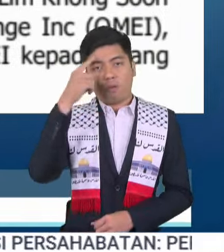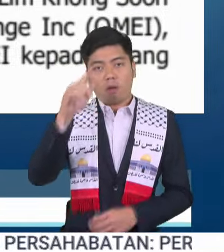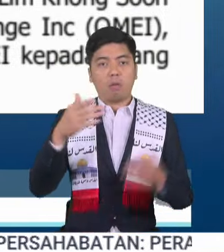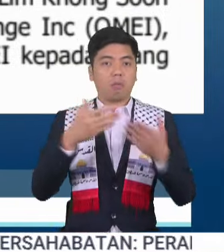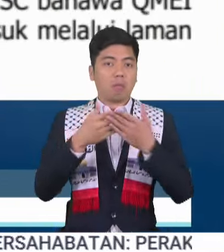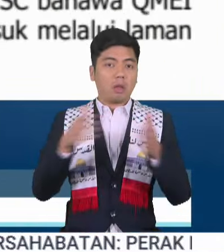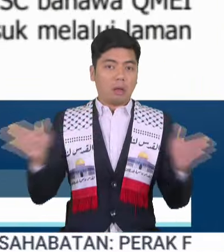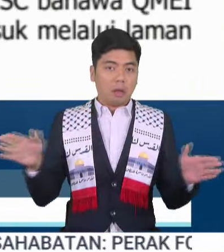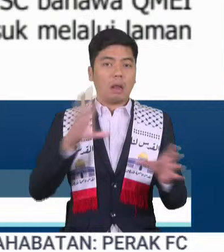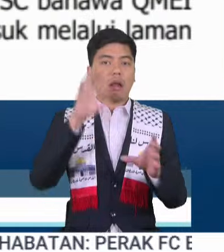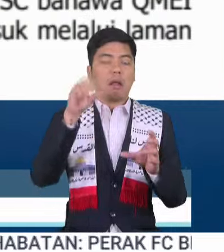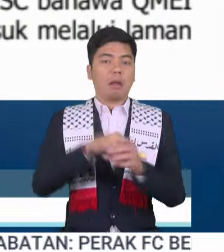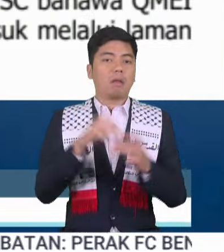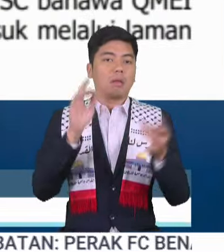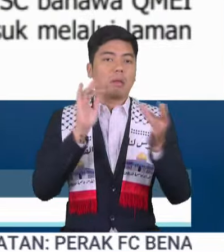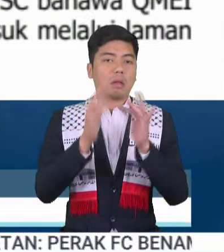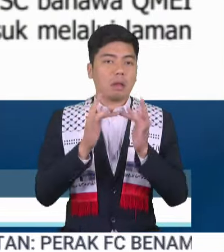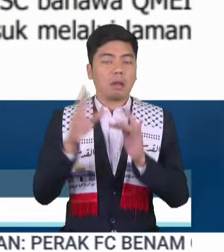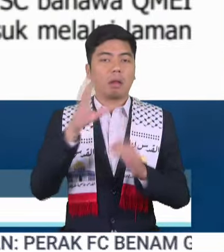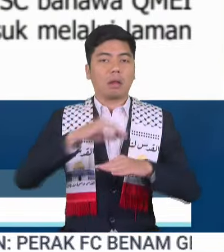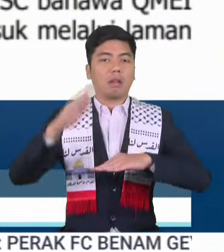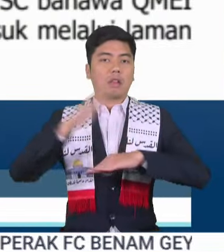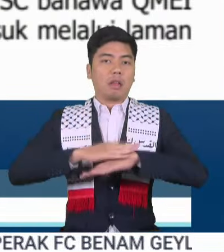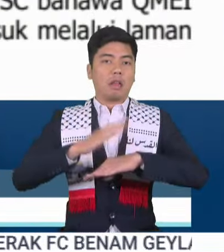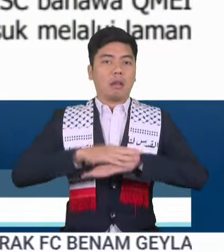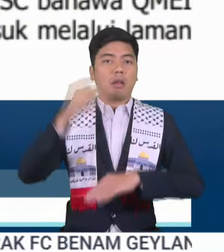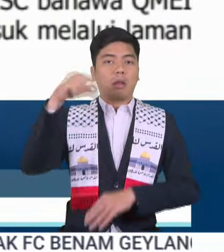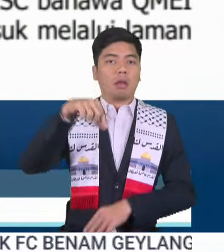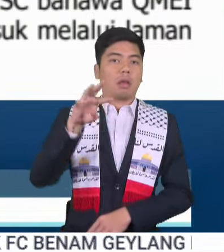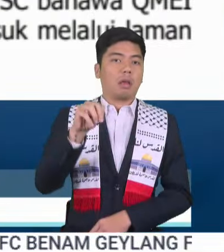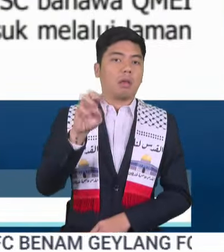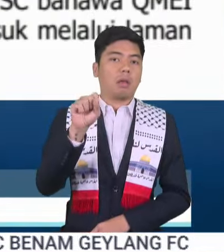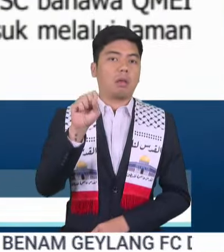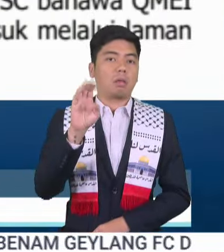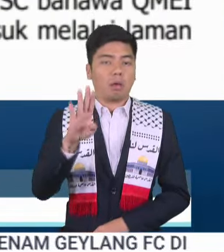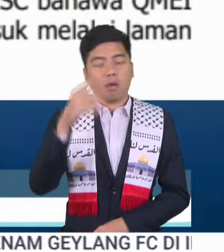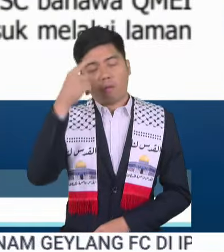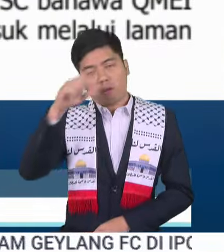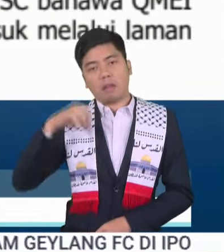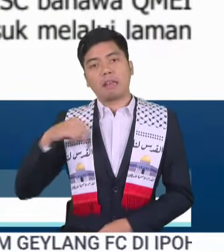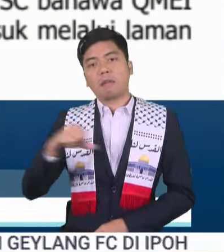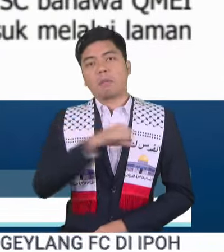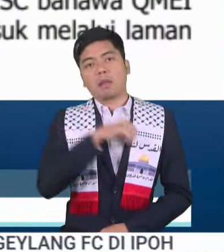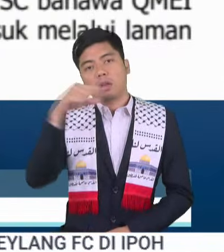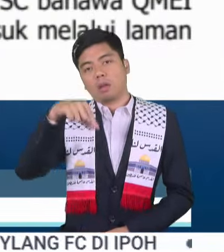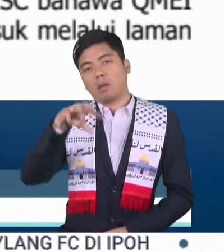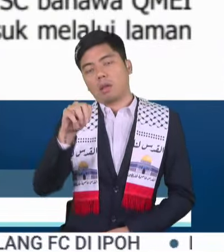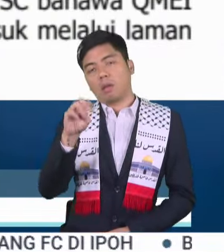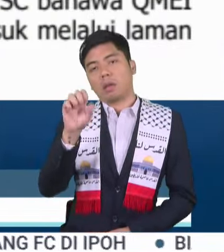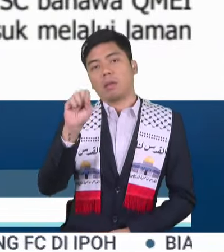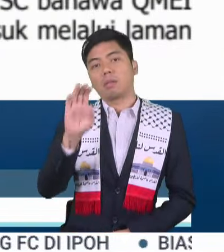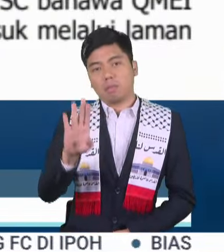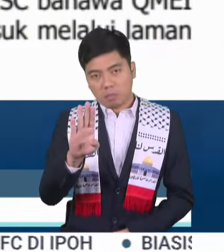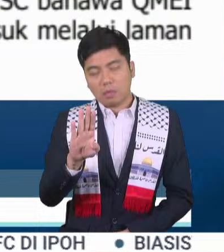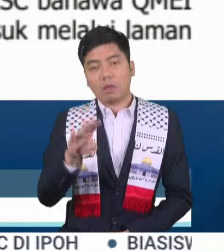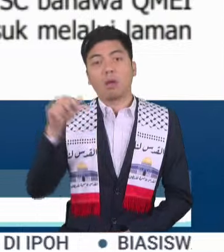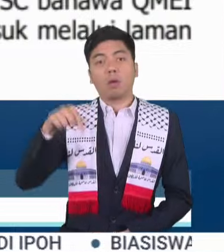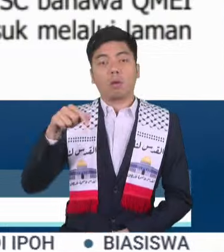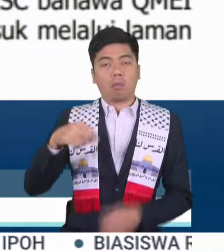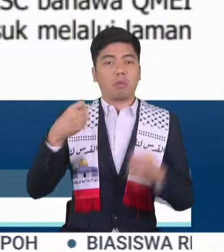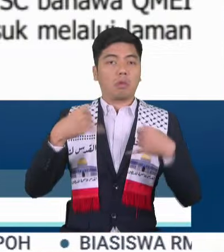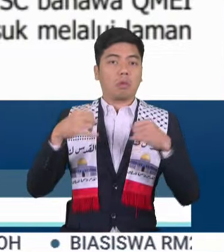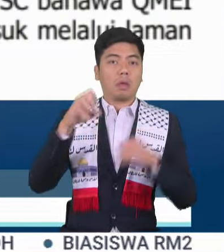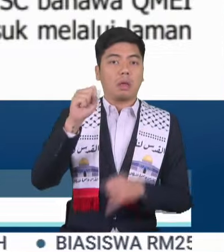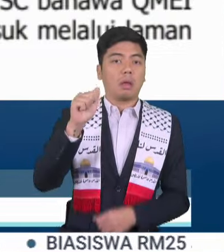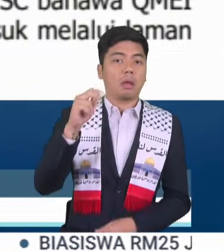Malaysia termasuk melalui laman web dan platform Quantum Metal Sdn Bhd QMSB kepada ahli QMSB. Tawaran saham